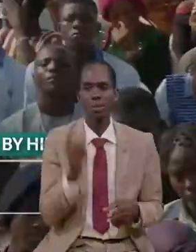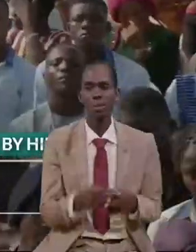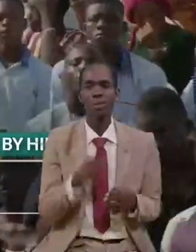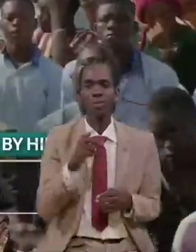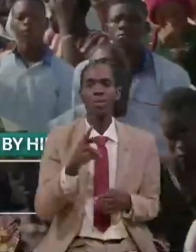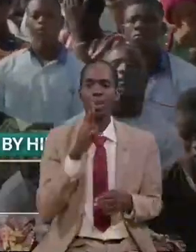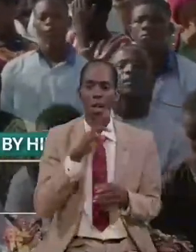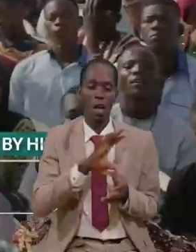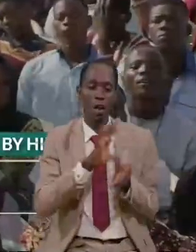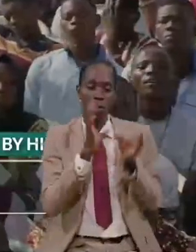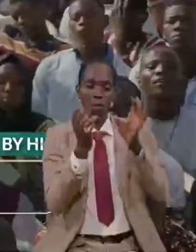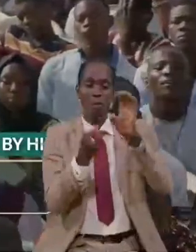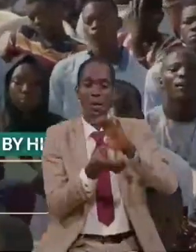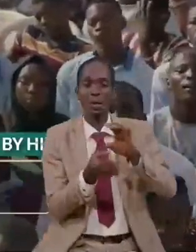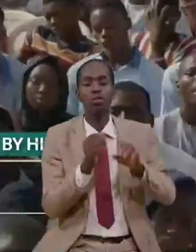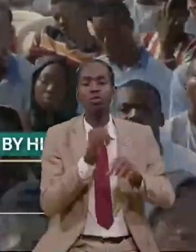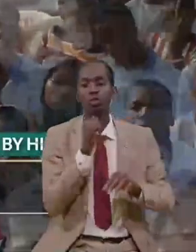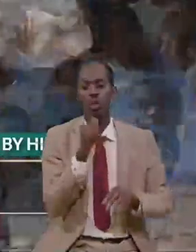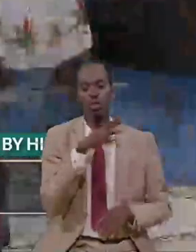Converti et non corrompu.